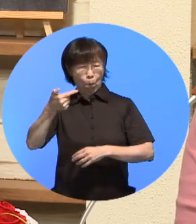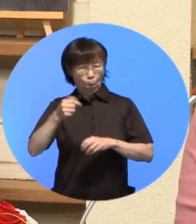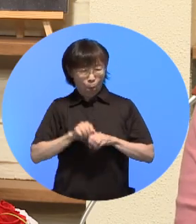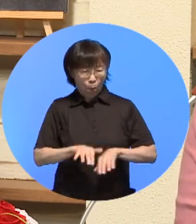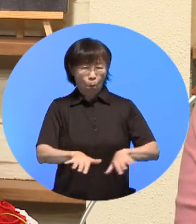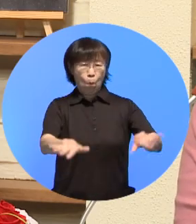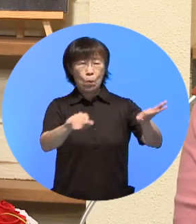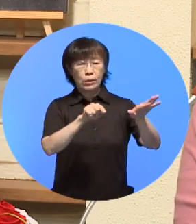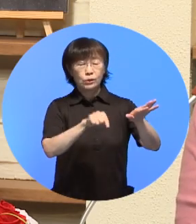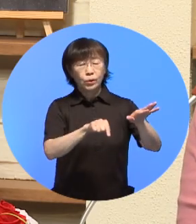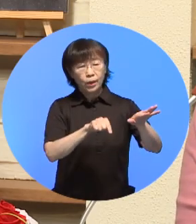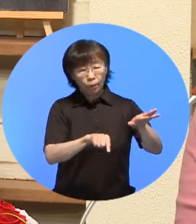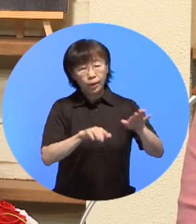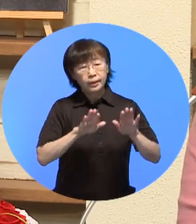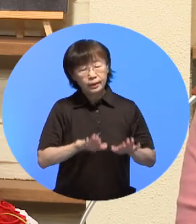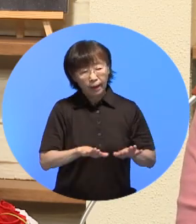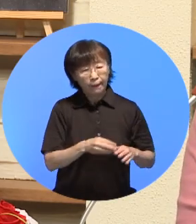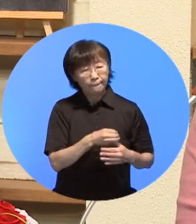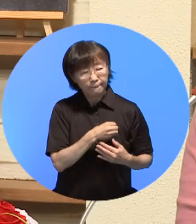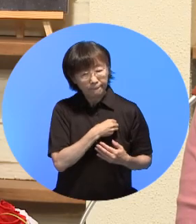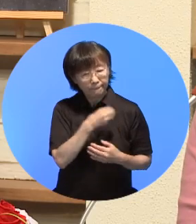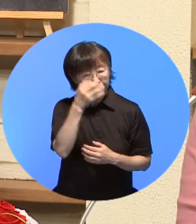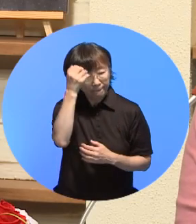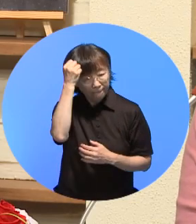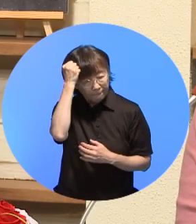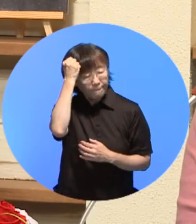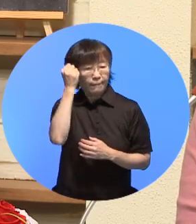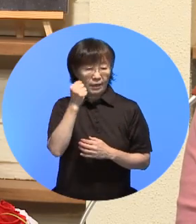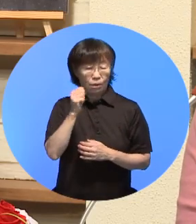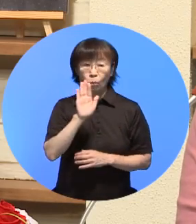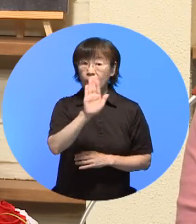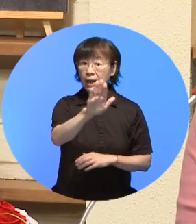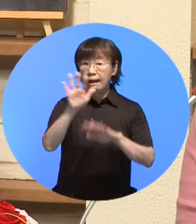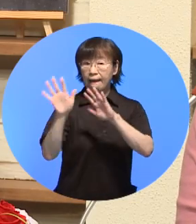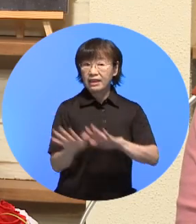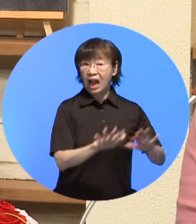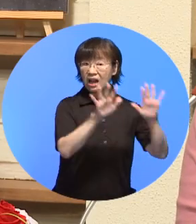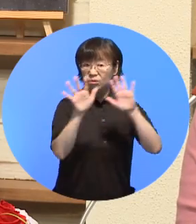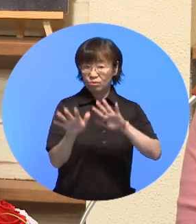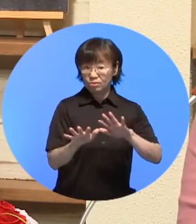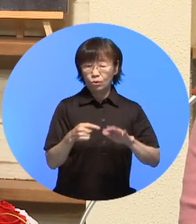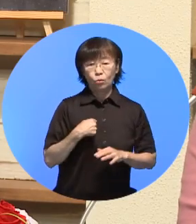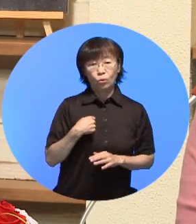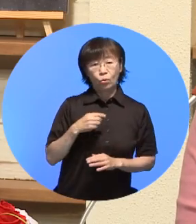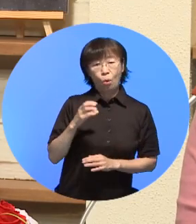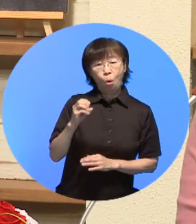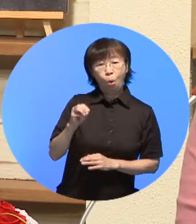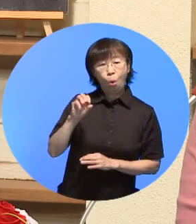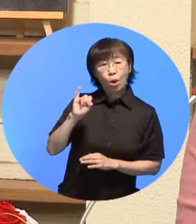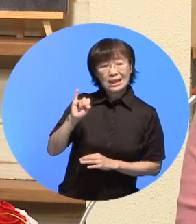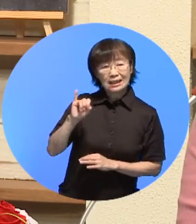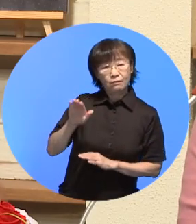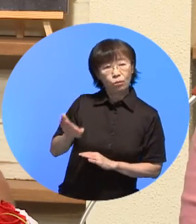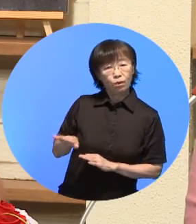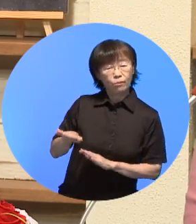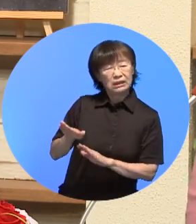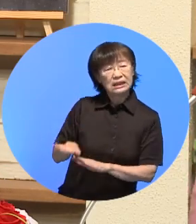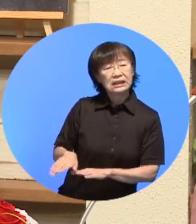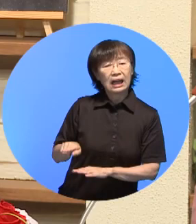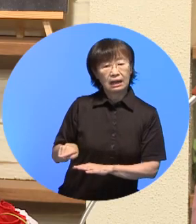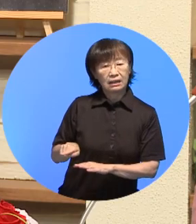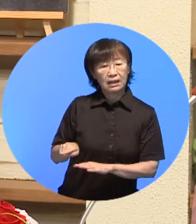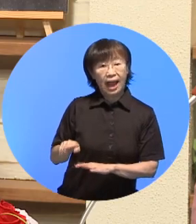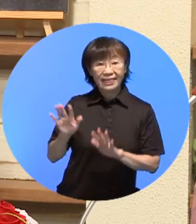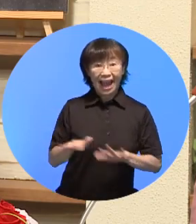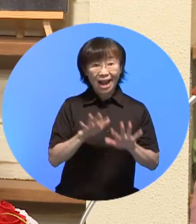教訓を胸にまた刻もうということで今回開かれましたでまこれから台風の季節ですけれどもねうちの1個とかねま小さいの今